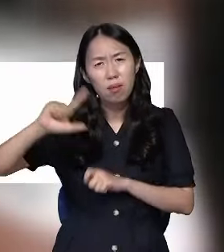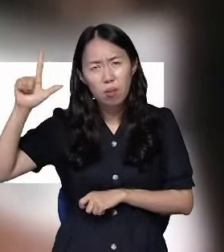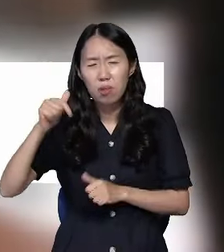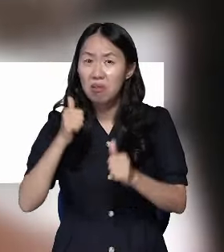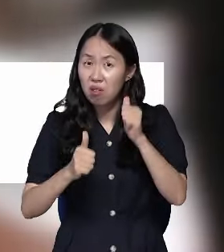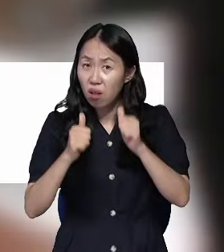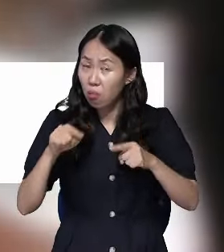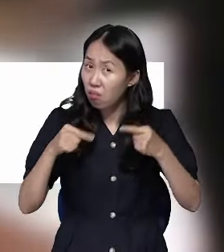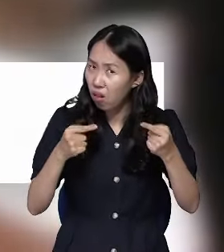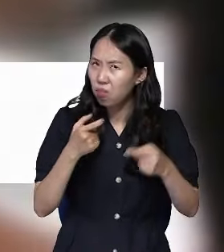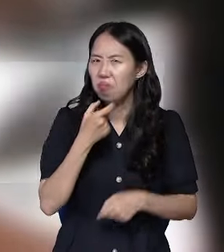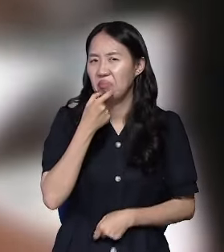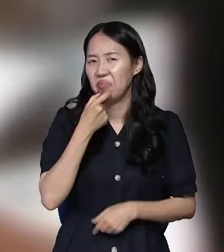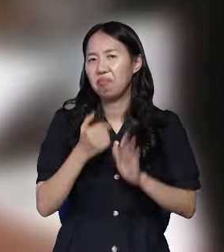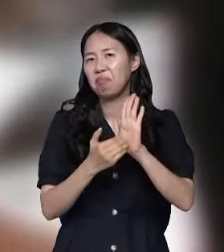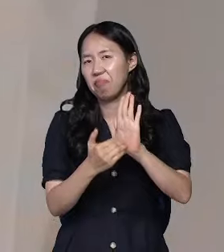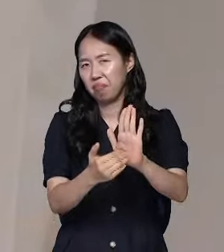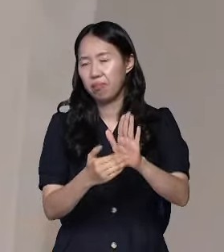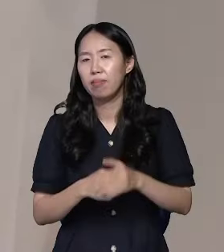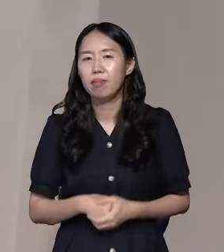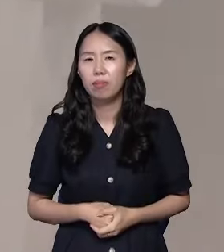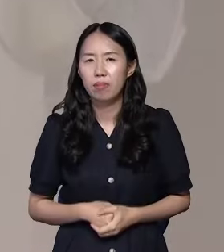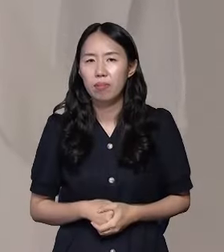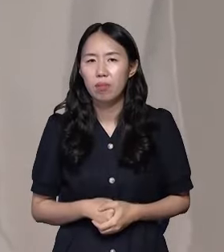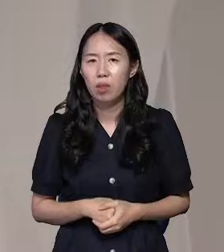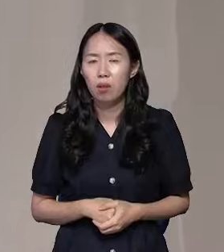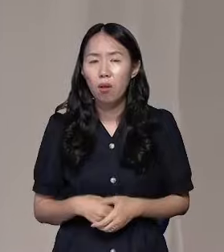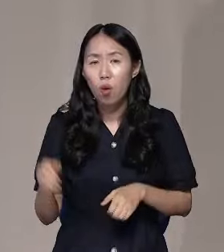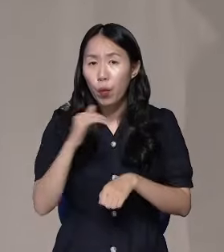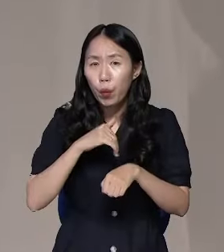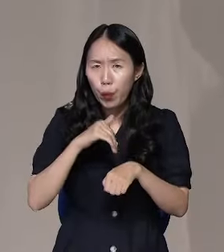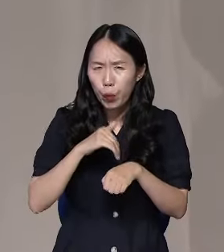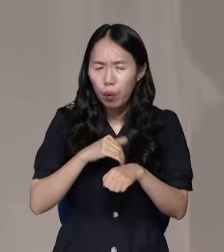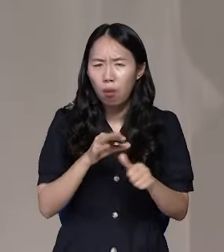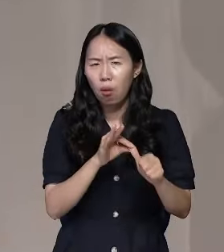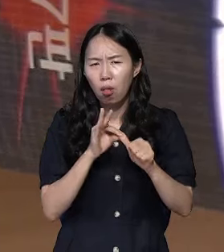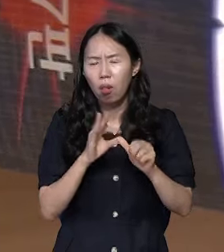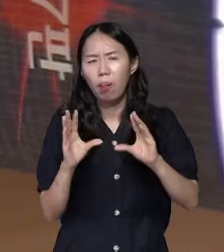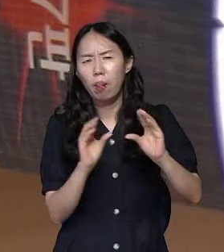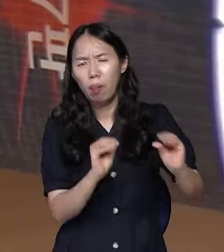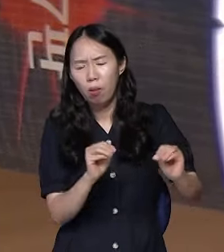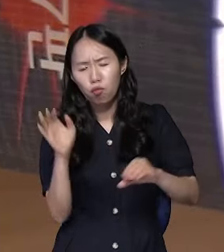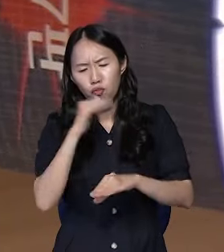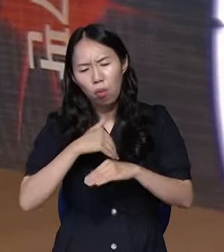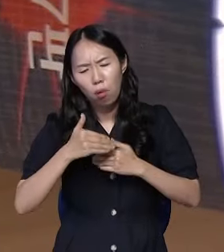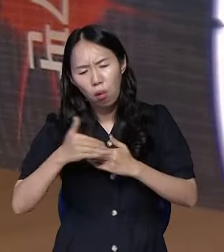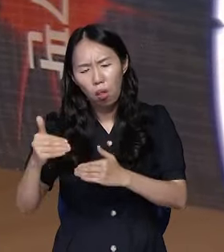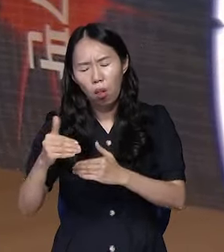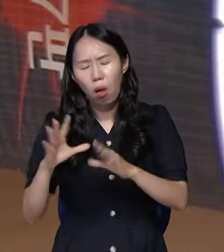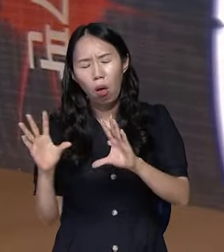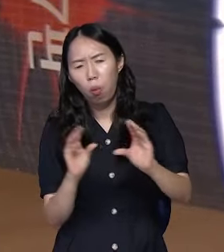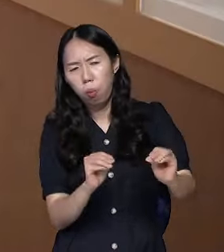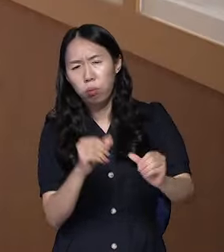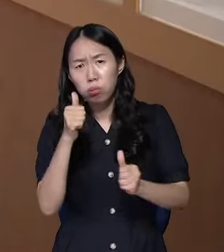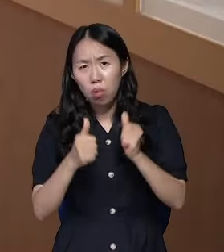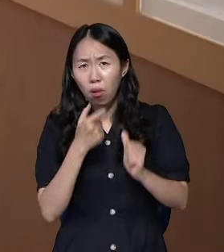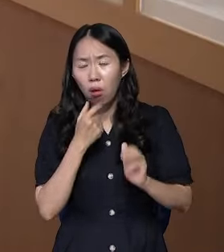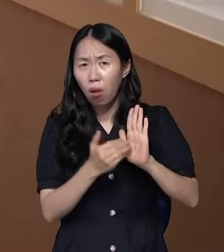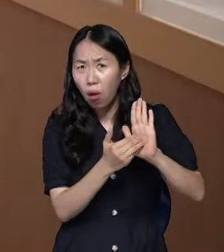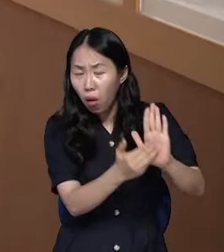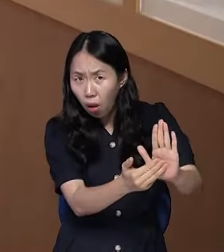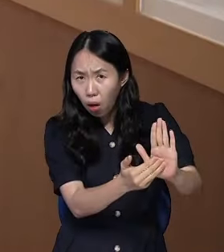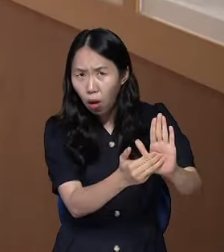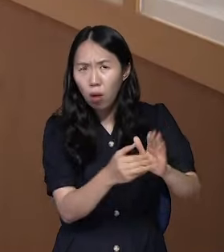시험 응시를 거부하고 있습니다. 사실상의 전공의 채용 중단으로 수련 체계가 마비되고 국가시험 응시 거부로 신규